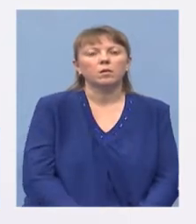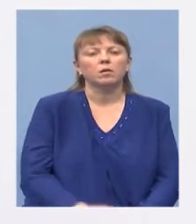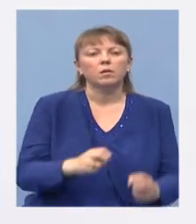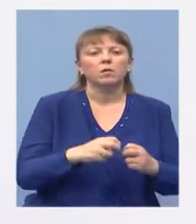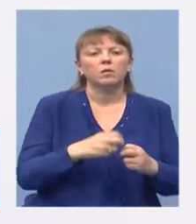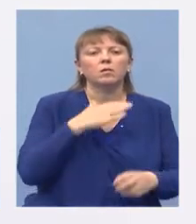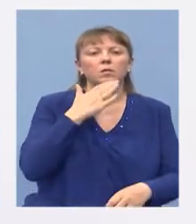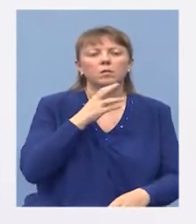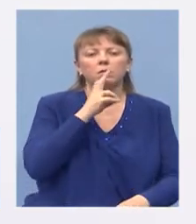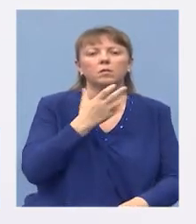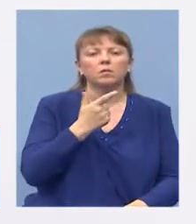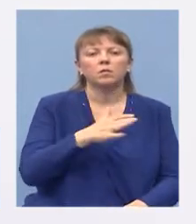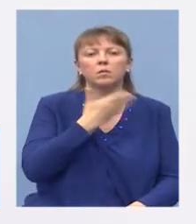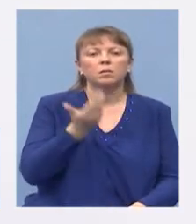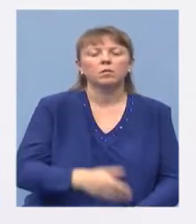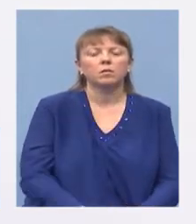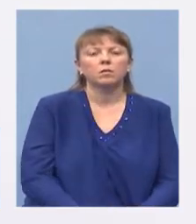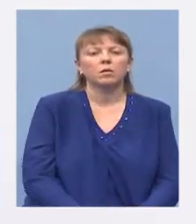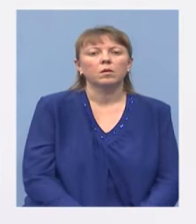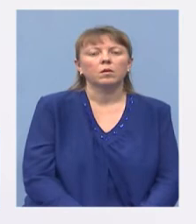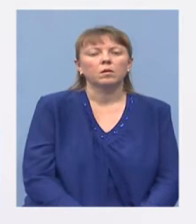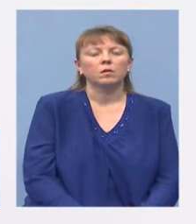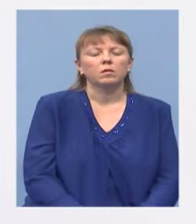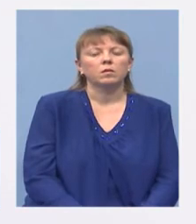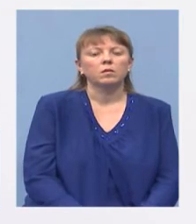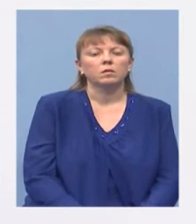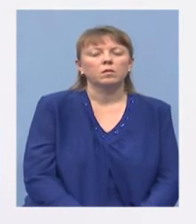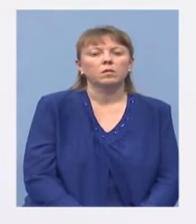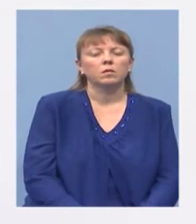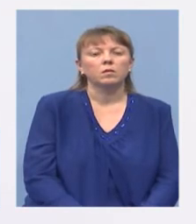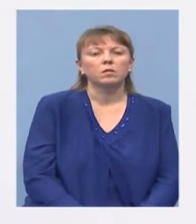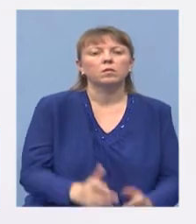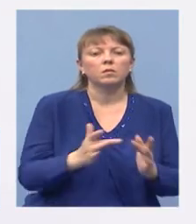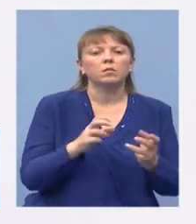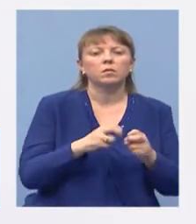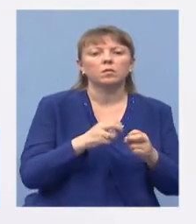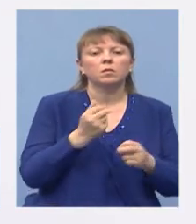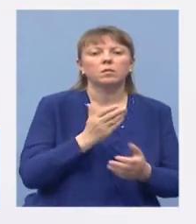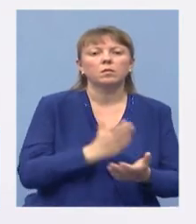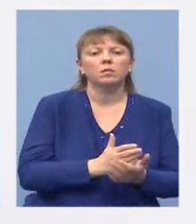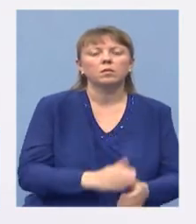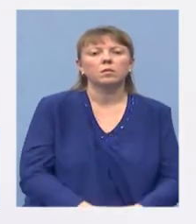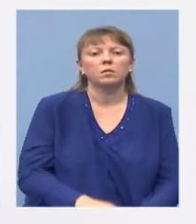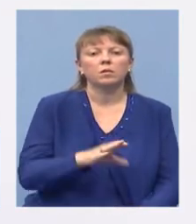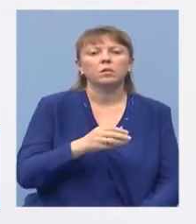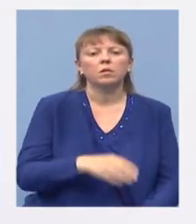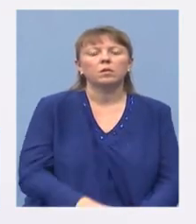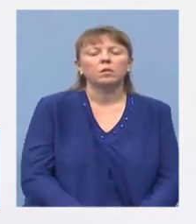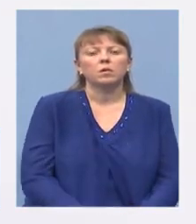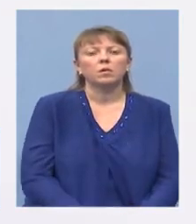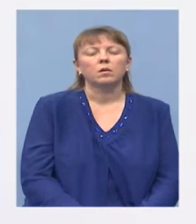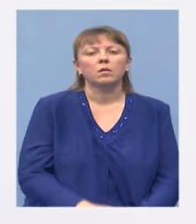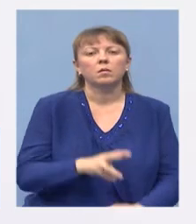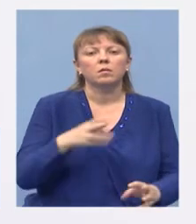по доступности государственных услуг нет. А в части интернета, да, есть такие проблемы, но сейчас тоже планомерно